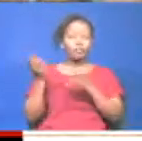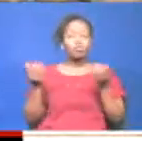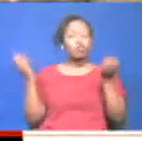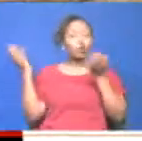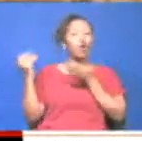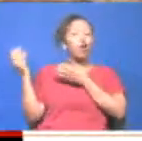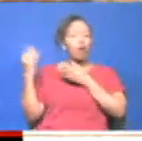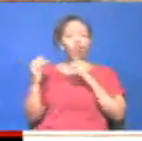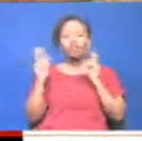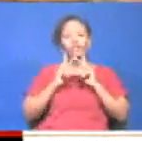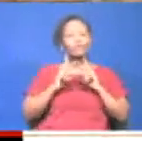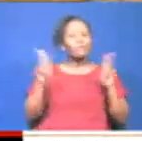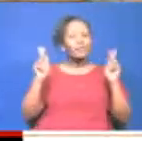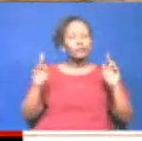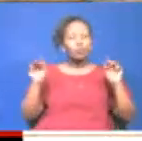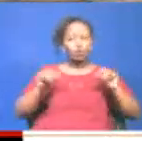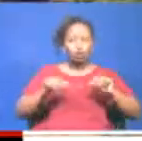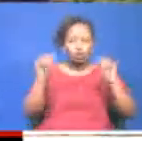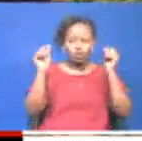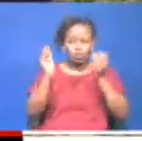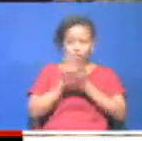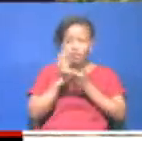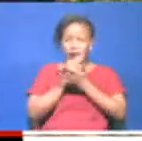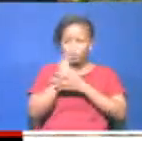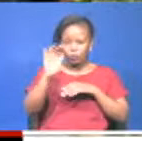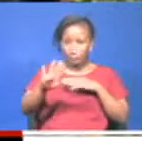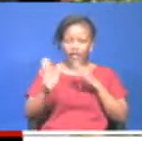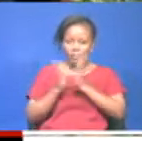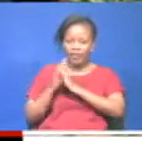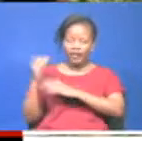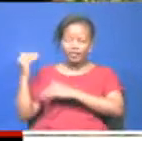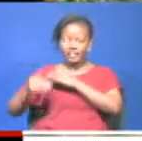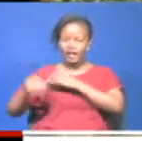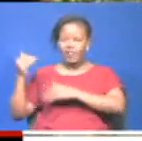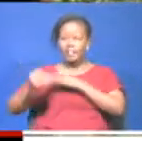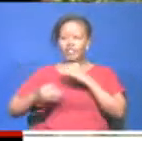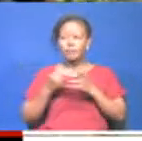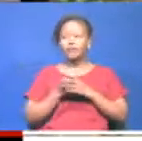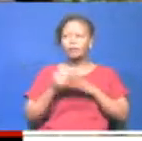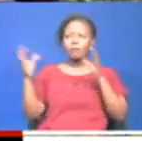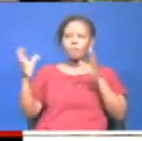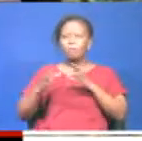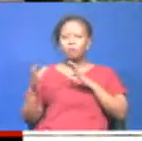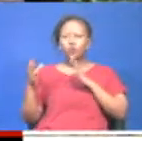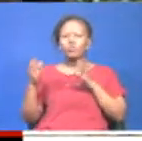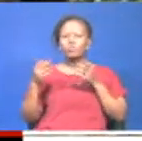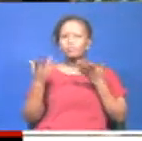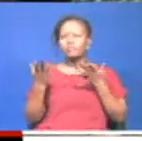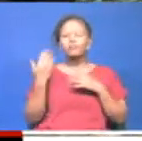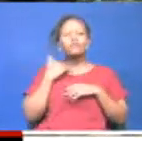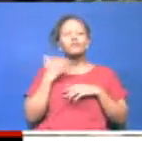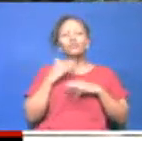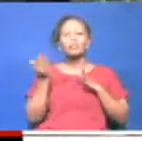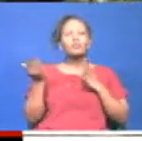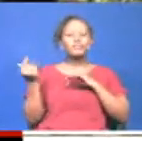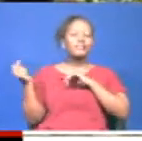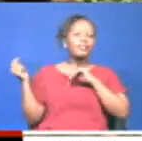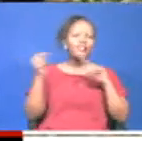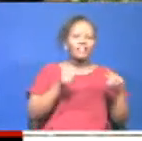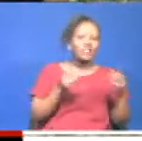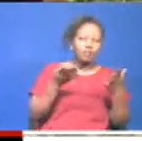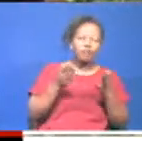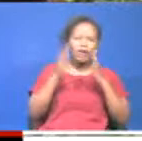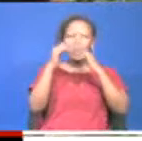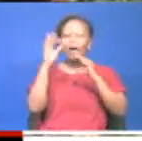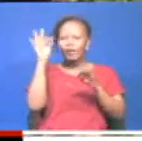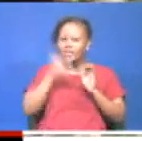will prevail between them and their neighbors. Wakakuja wakaanza kuwalichoma manyumba, badaye wakalisha mashamba, wakakula